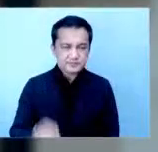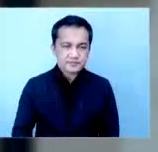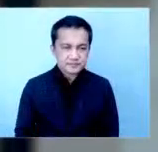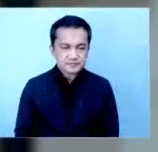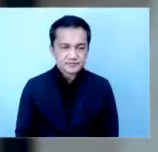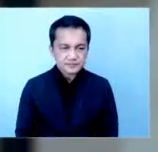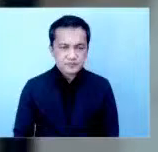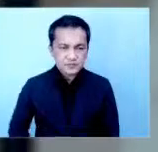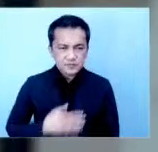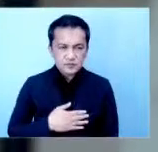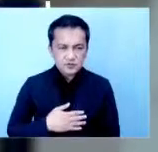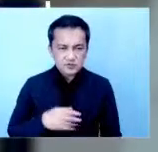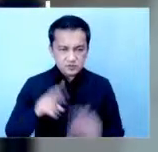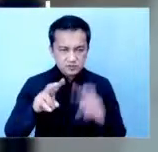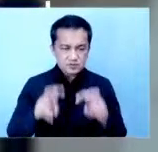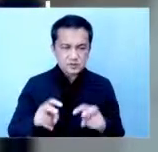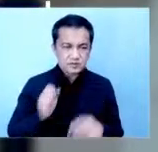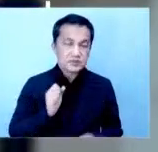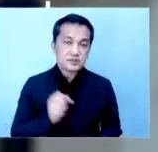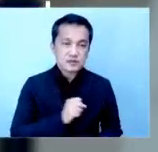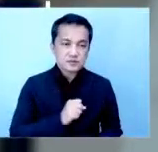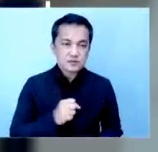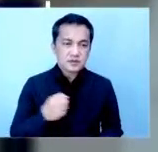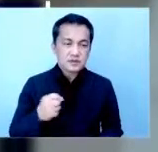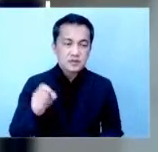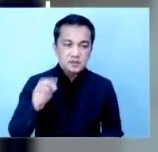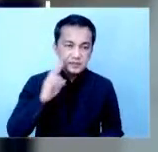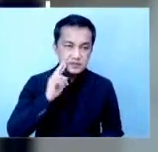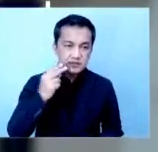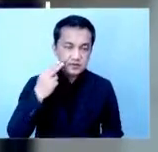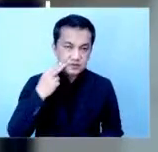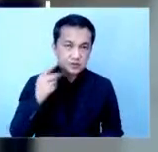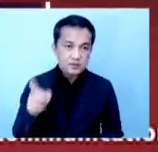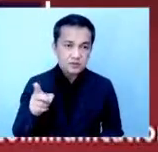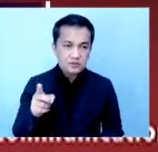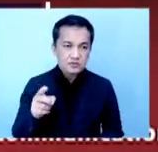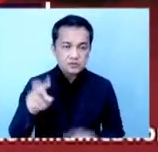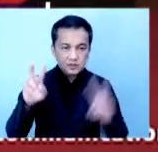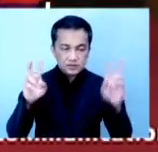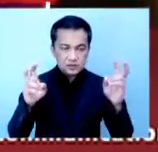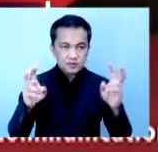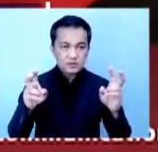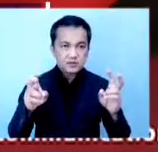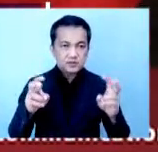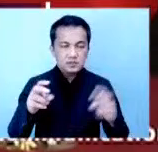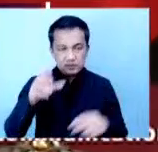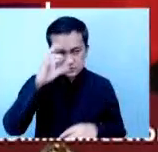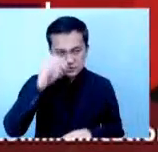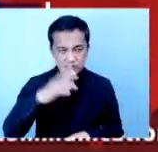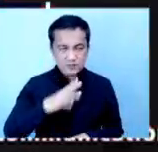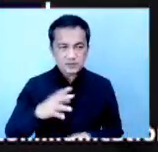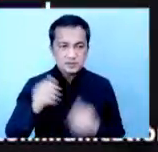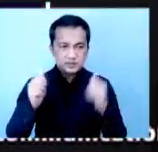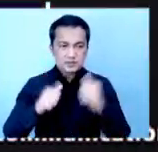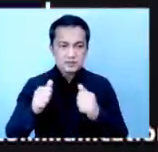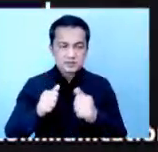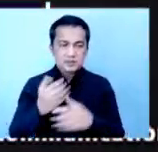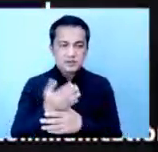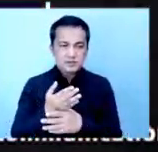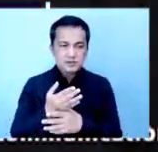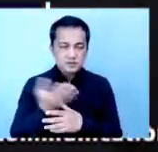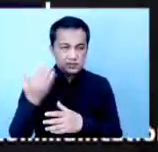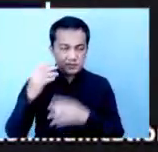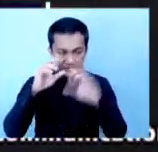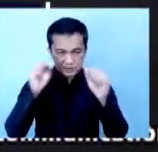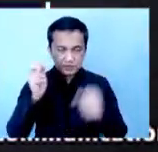Gusto nang imbestigahan sa Senado ni Senator Risa Ontiveros ang kontrobersyal na gentleman's agreement sa pagitan ni na dating